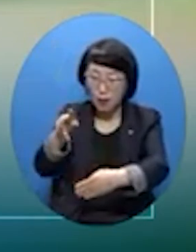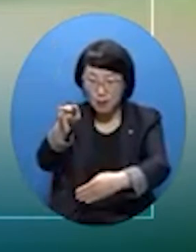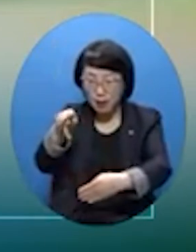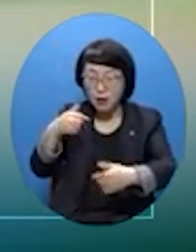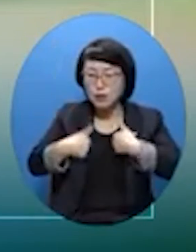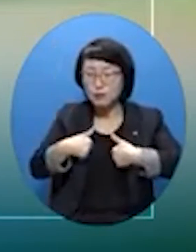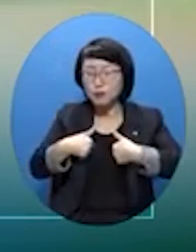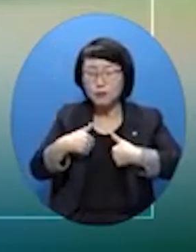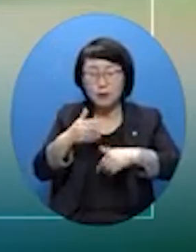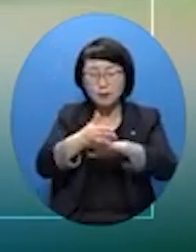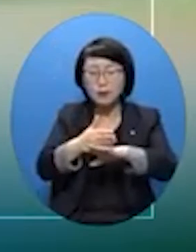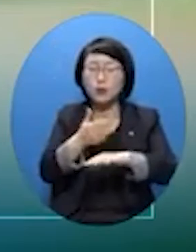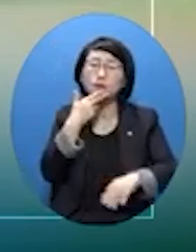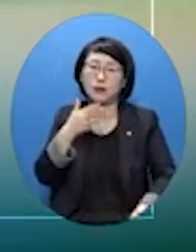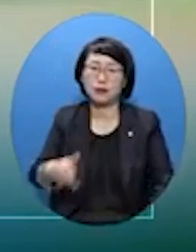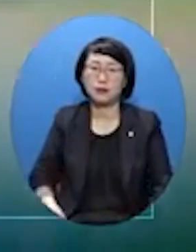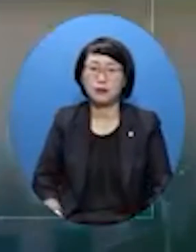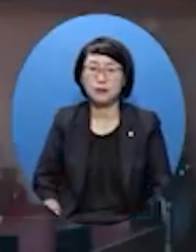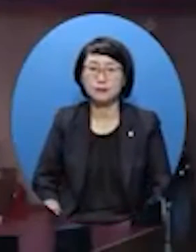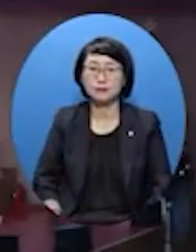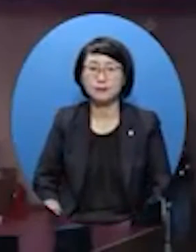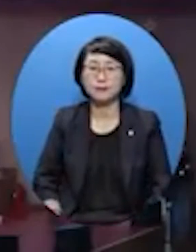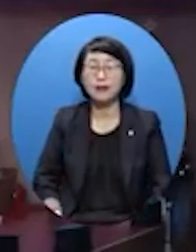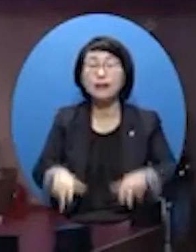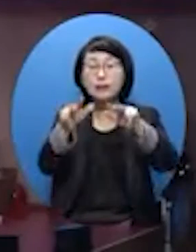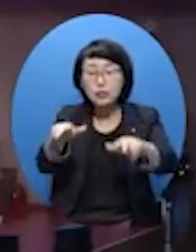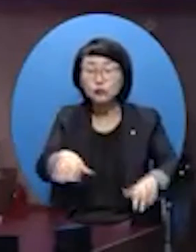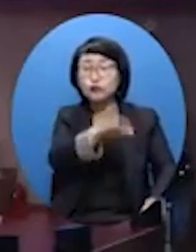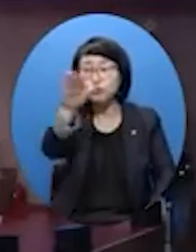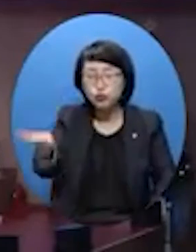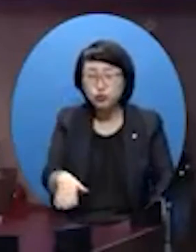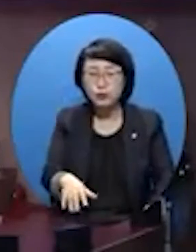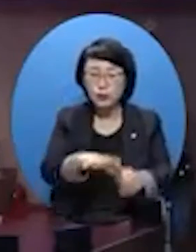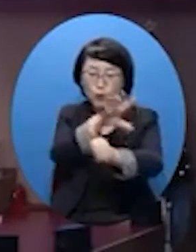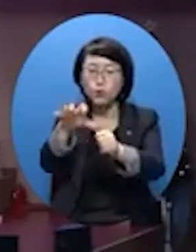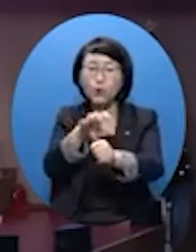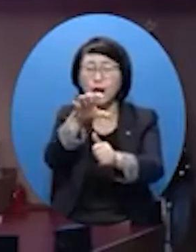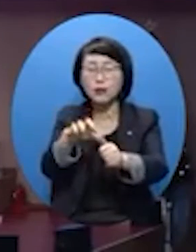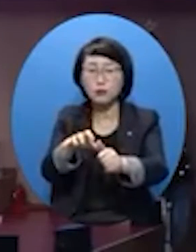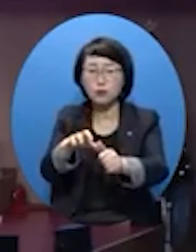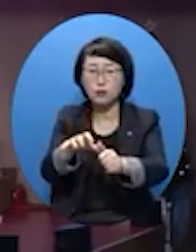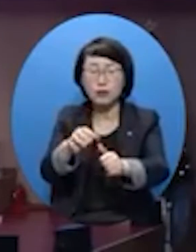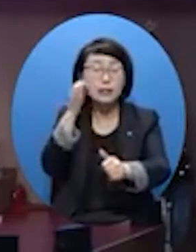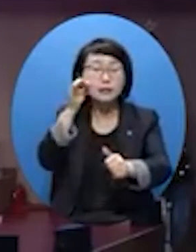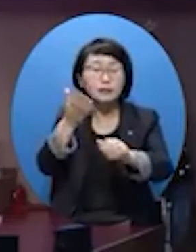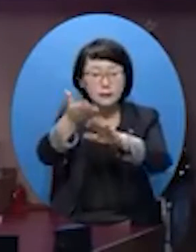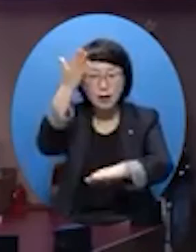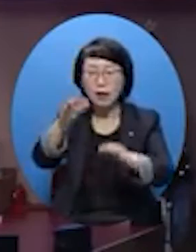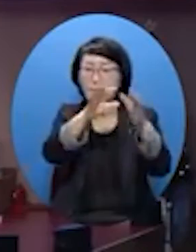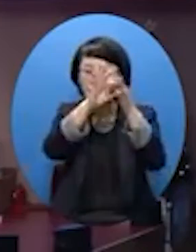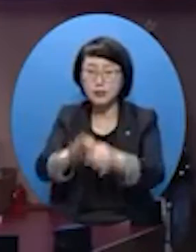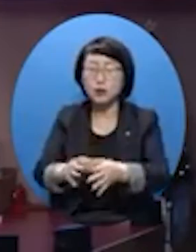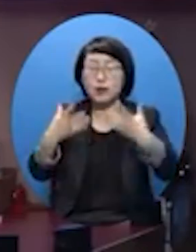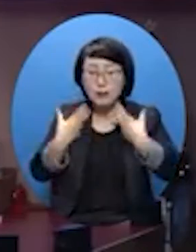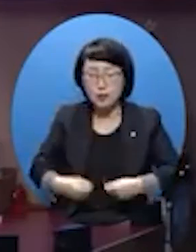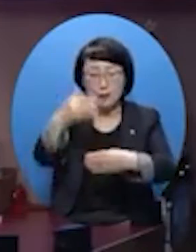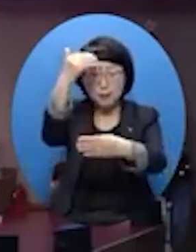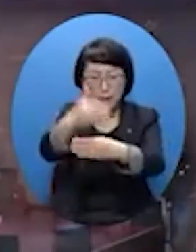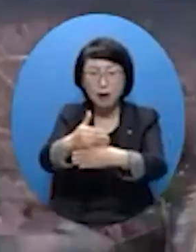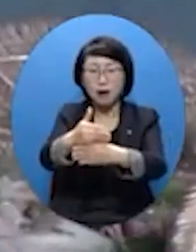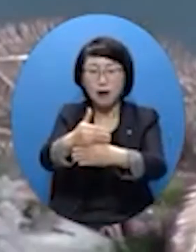감사함으로 예견하지 못한다. 지금 우리가 코로나19라는 이 열 달 넘게 계속되는 절망에